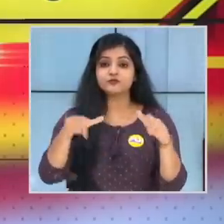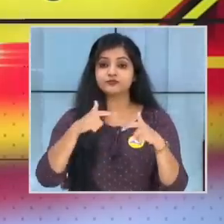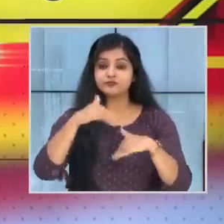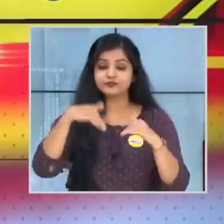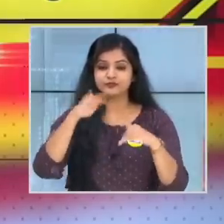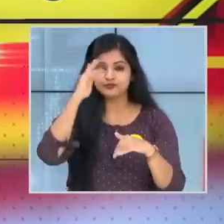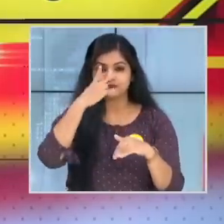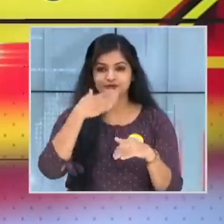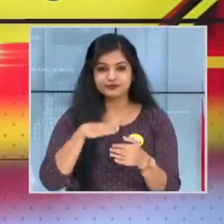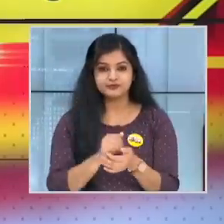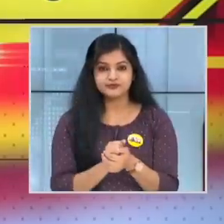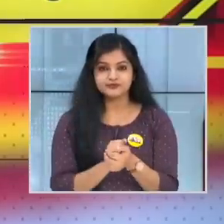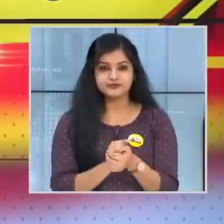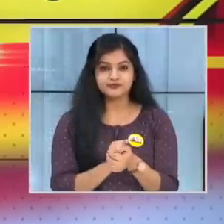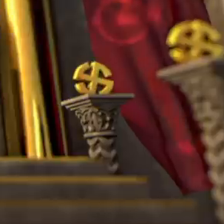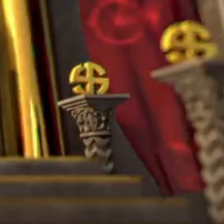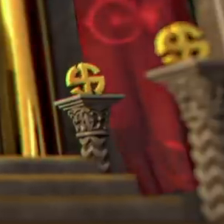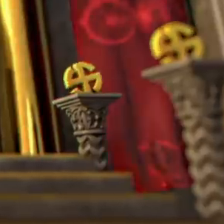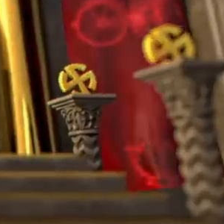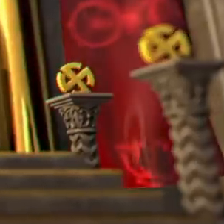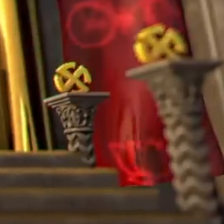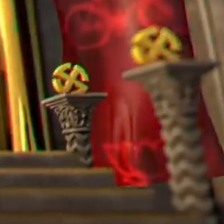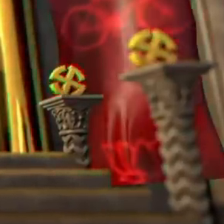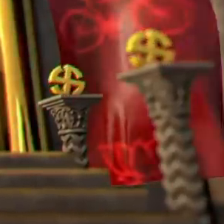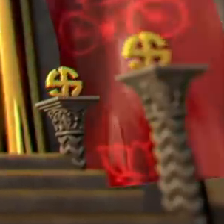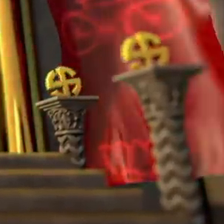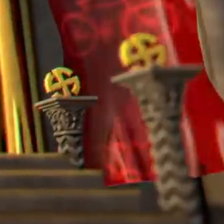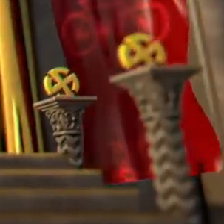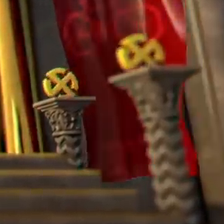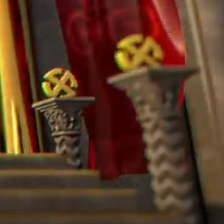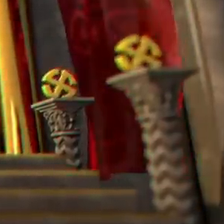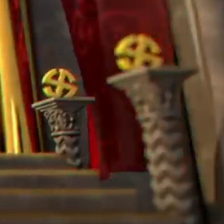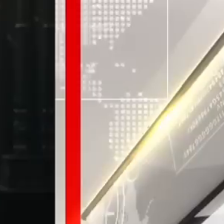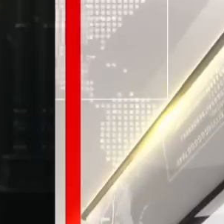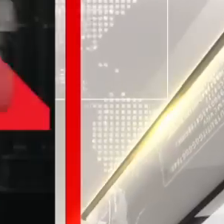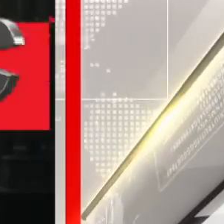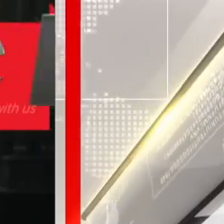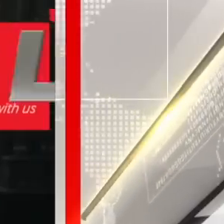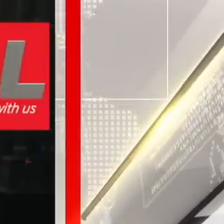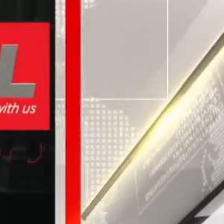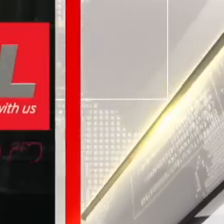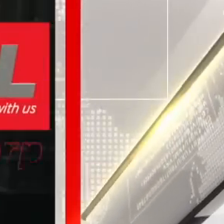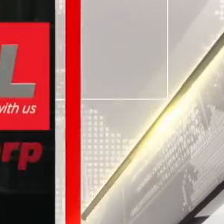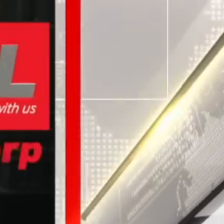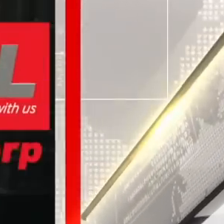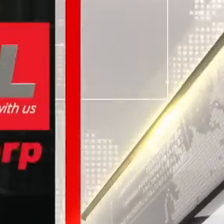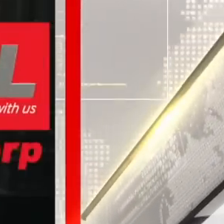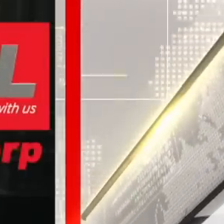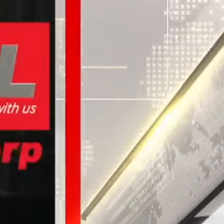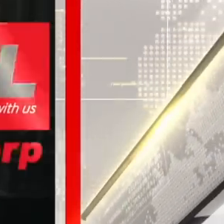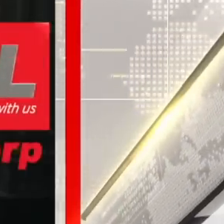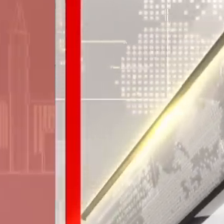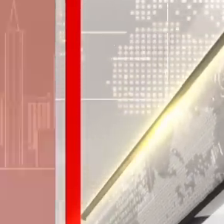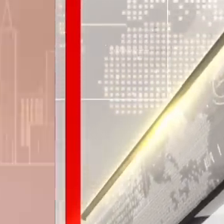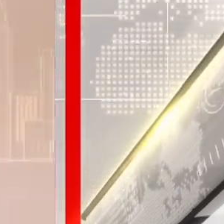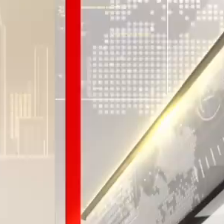തെരഞ്ഞെടുപ്പ് വാർത്തകളിലേക്ക് ആദ്യം. ICL FinCorp 24 ഇലക്ഷൻ സമർപ്പിക്കുന്നത് ICL FinCorp, the intelligent